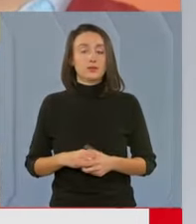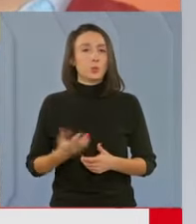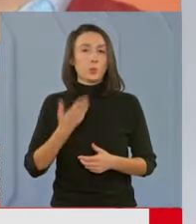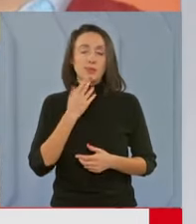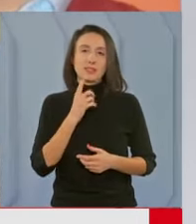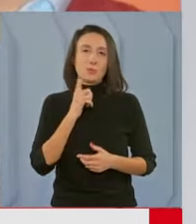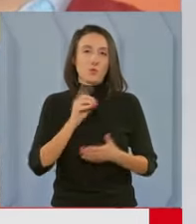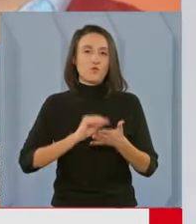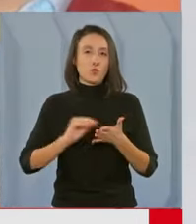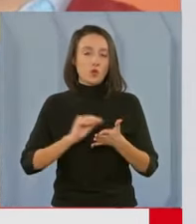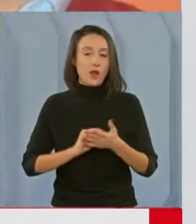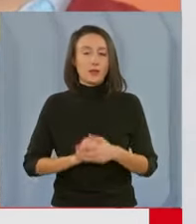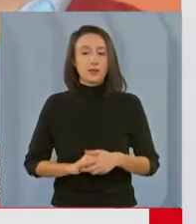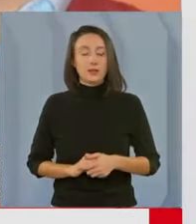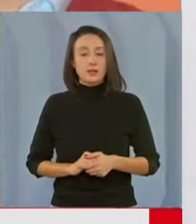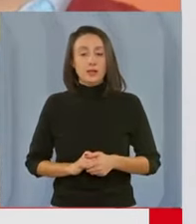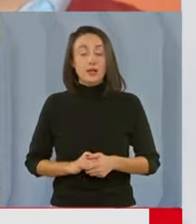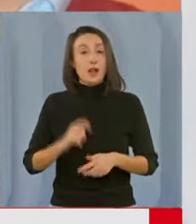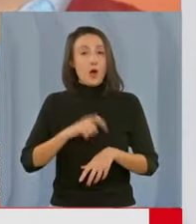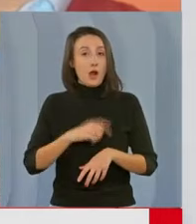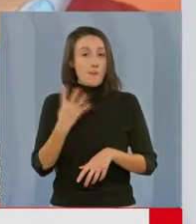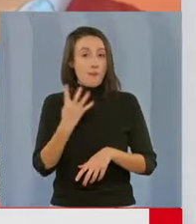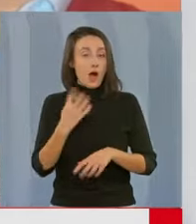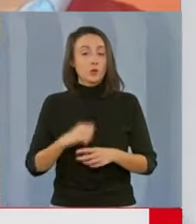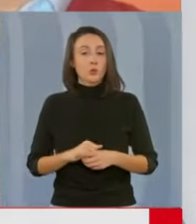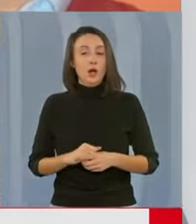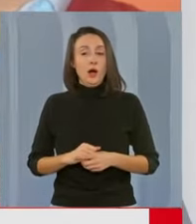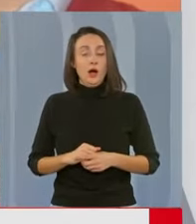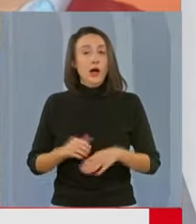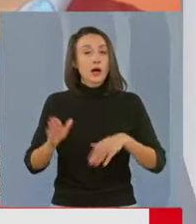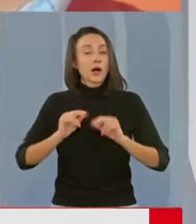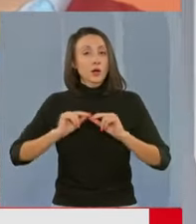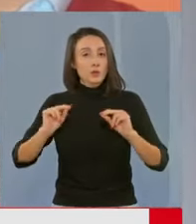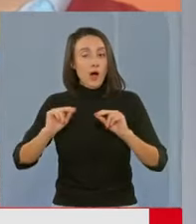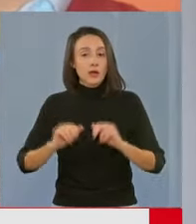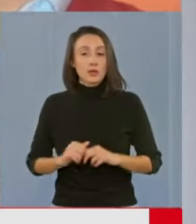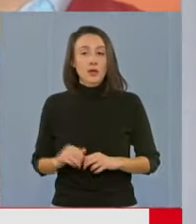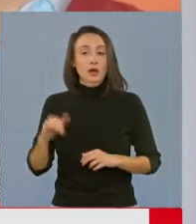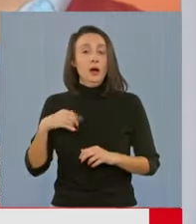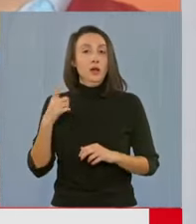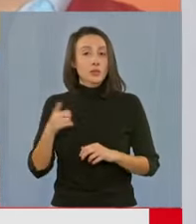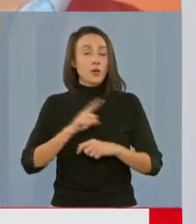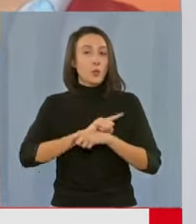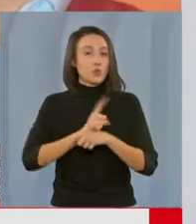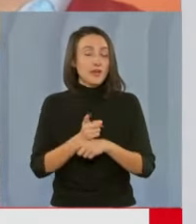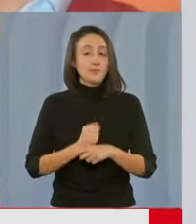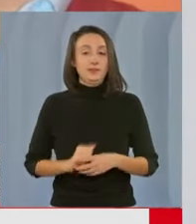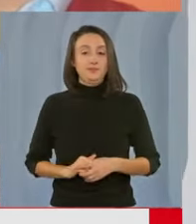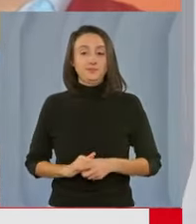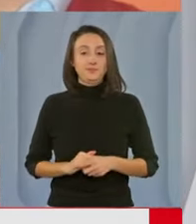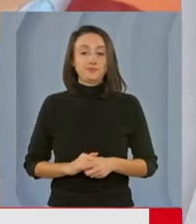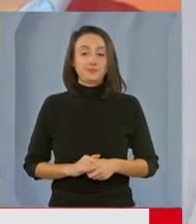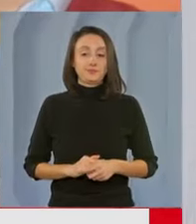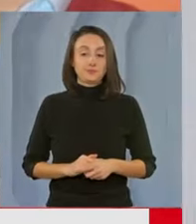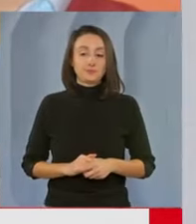care poate rupă ușa la ora 4. Ești ministru al educației și când e o situație de urgență, cum era